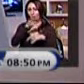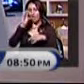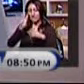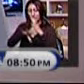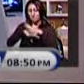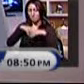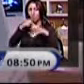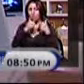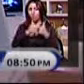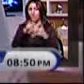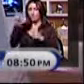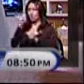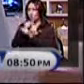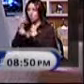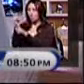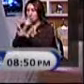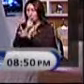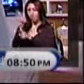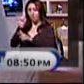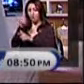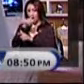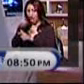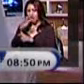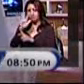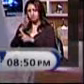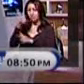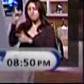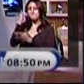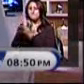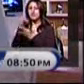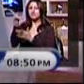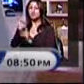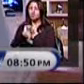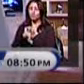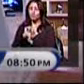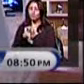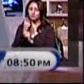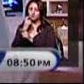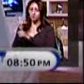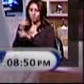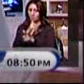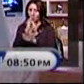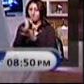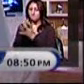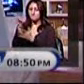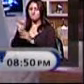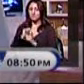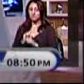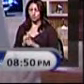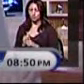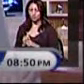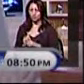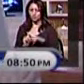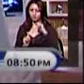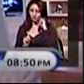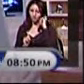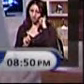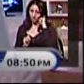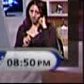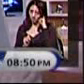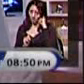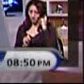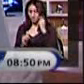اطلاقا، لانه هي بص حضرتك الروائيين في العالم في مدرستين، في مدرسة كان وكان عندنا في مصر